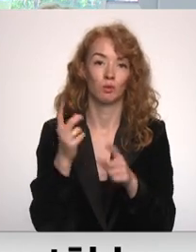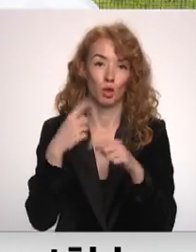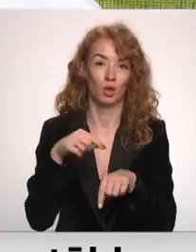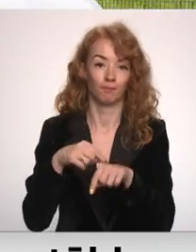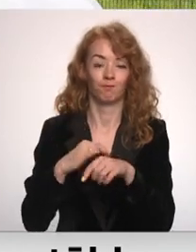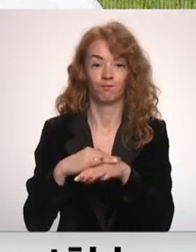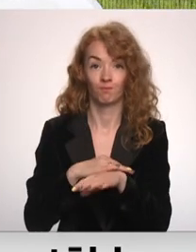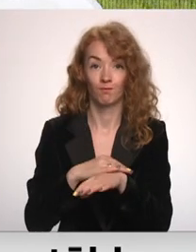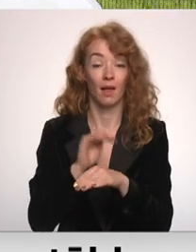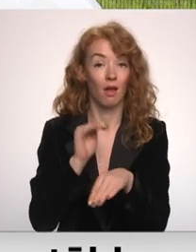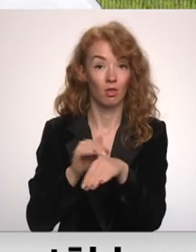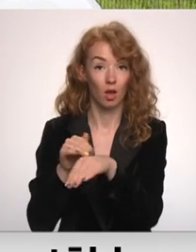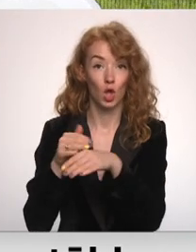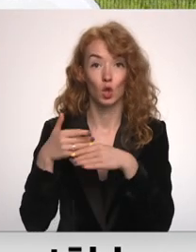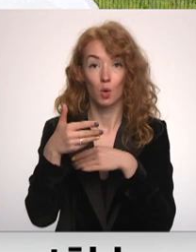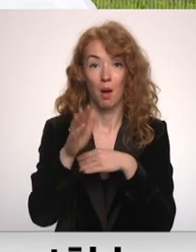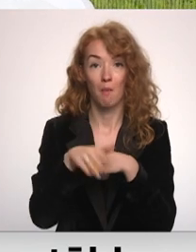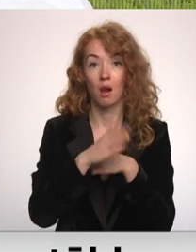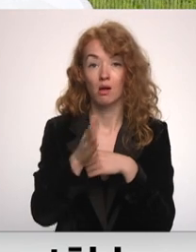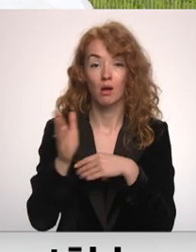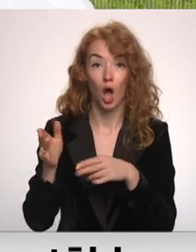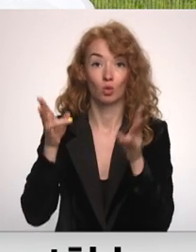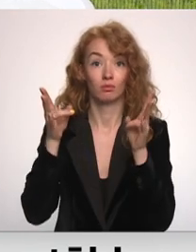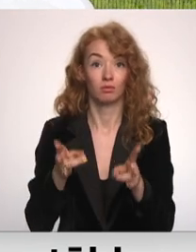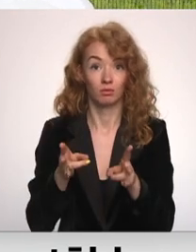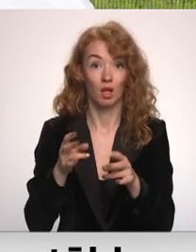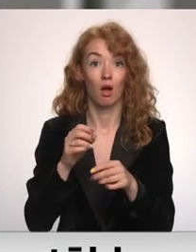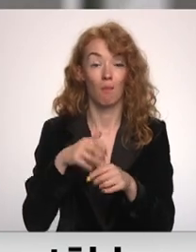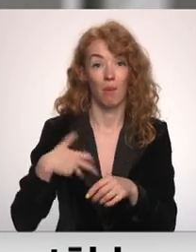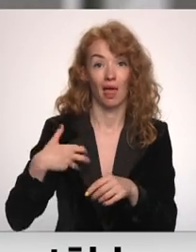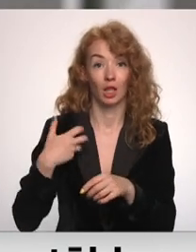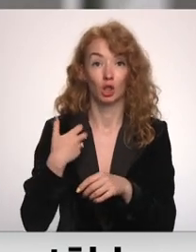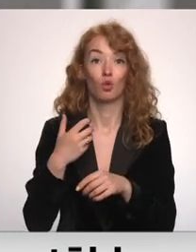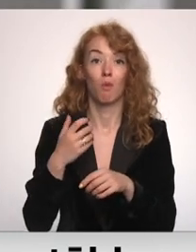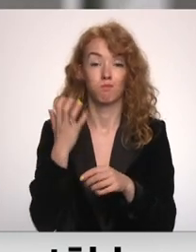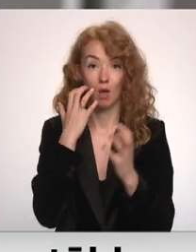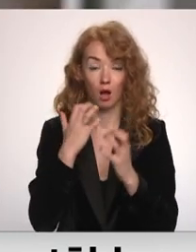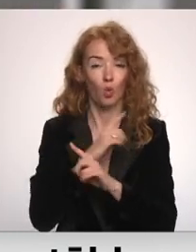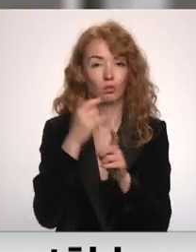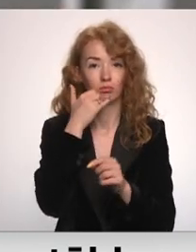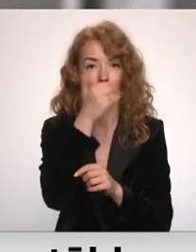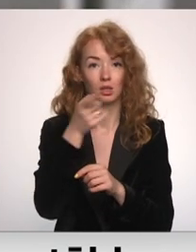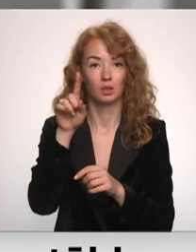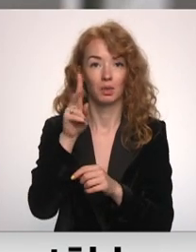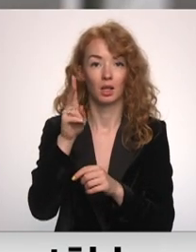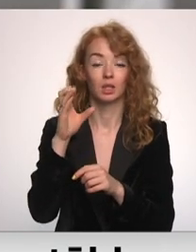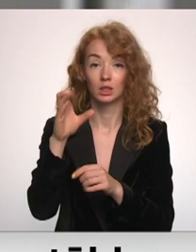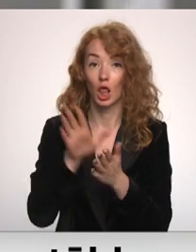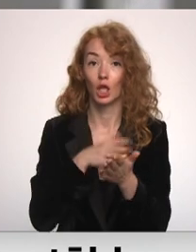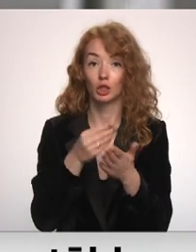fāzē. Atgādināšu, ka turpmāk par katru pērtiķu baku gadījumu SPKC jāziņo nekavējoties. Līdz šim Latvijā